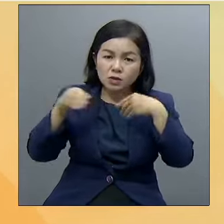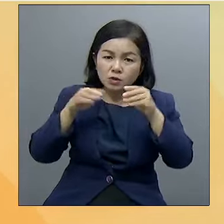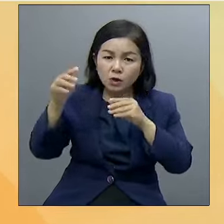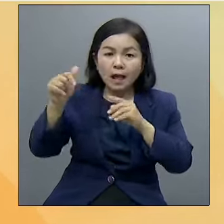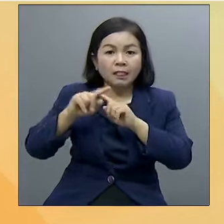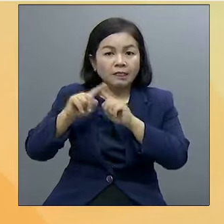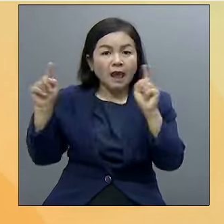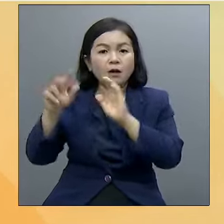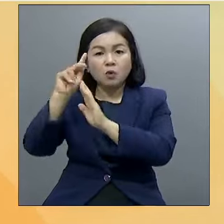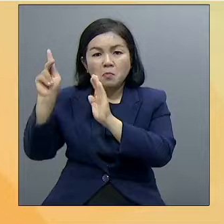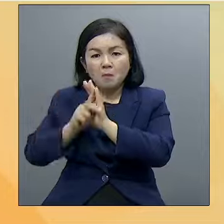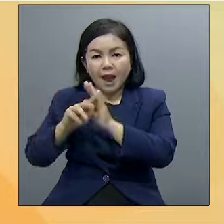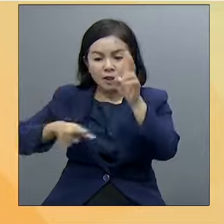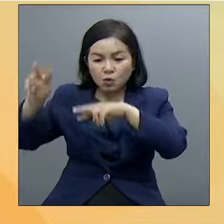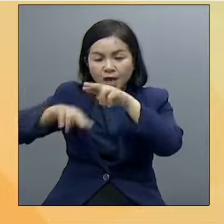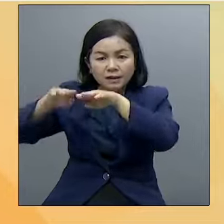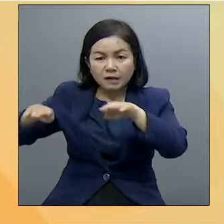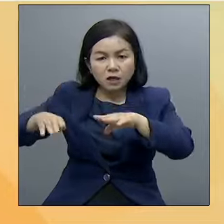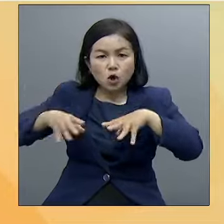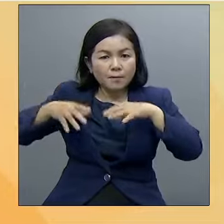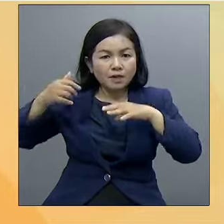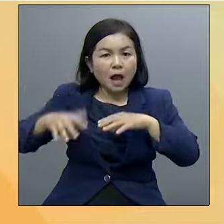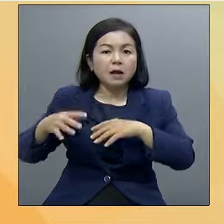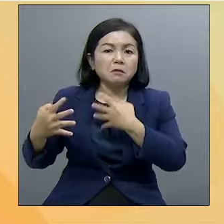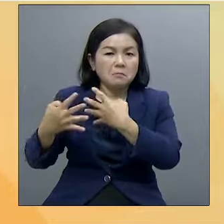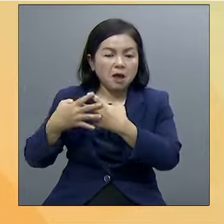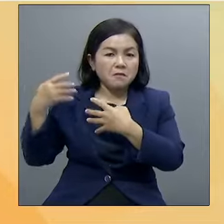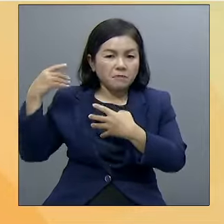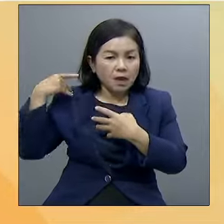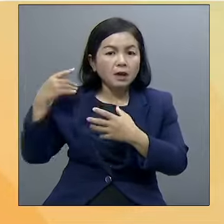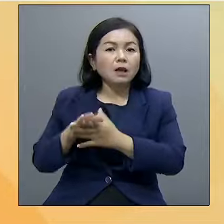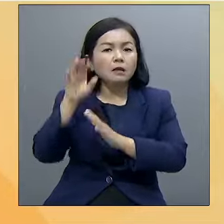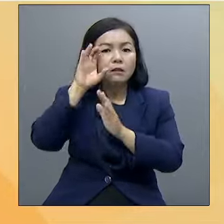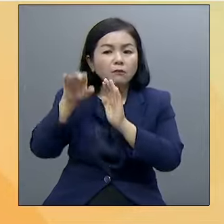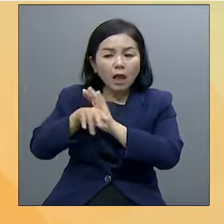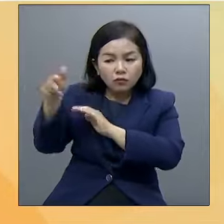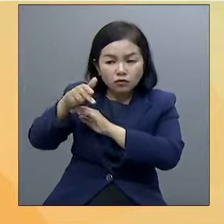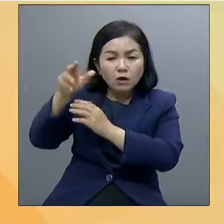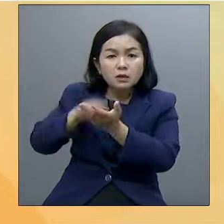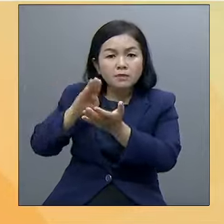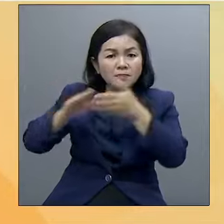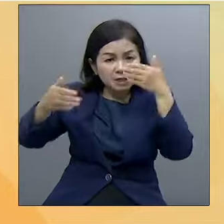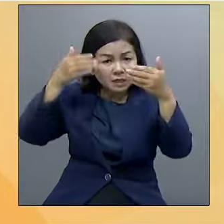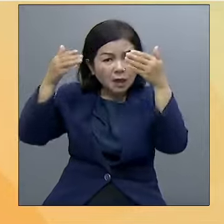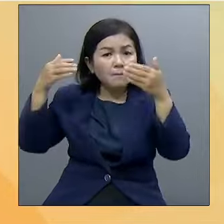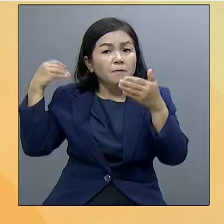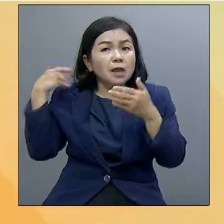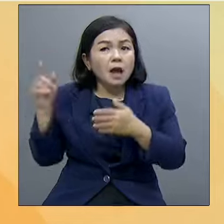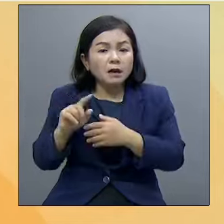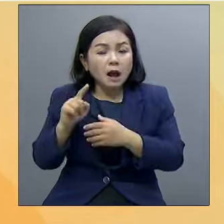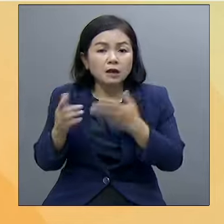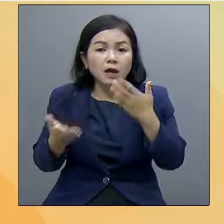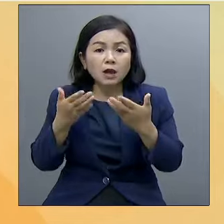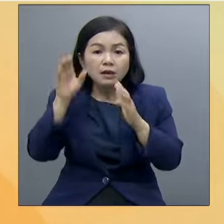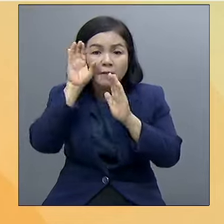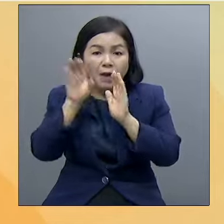ม่ได้เลย ค่ะนะแต่ทีเนี้ยว่าด้วยเรื่องของการบันทึกภาพหรือวิดีโอเอาไว้เพราะเขาบอกว่าเป็นการบันทึกกิจกรร ม หรือแม้กระทั่งอย่างกล้องว